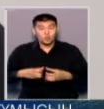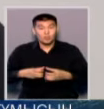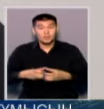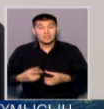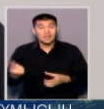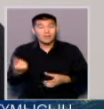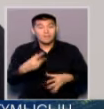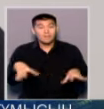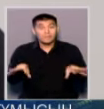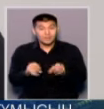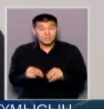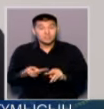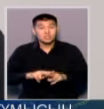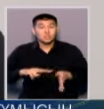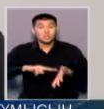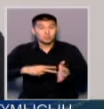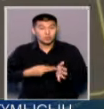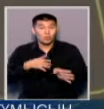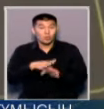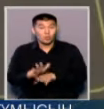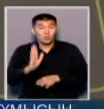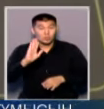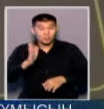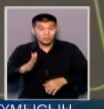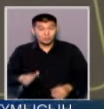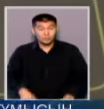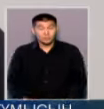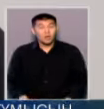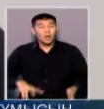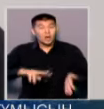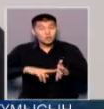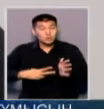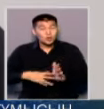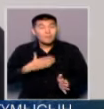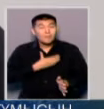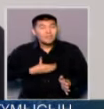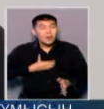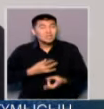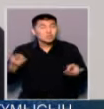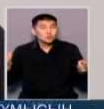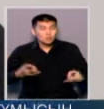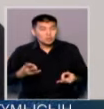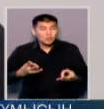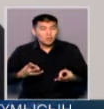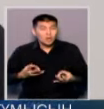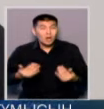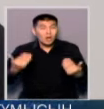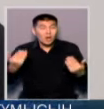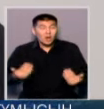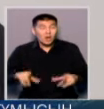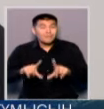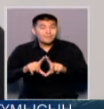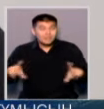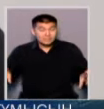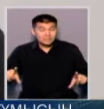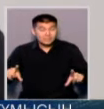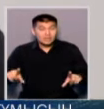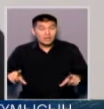тобының бірлескен бір жобасы болып жүзге асырылады. Жобаның маңыздылығы неде? Қазіргі таңда орта мектеп